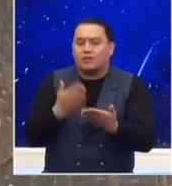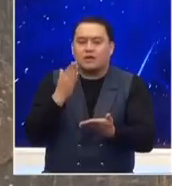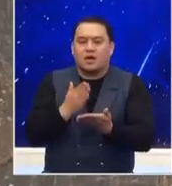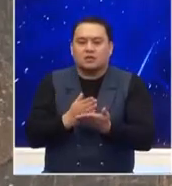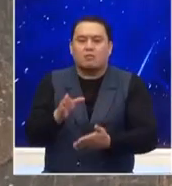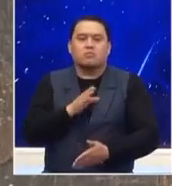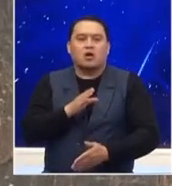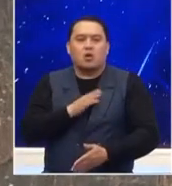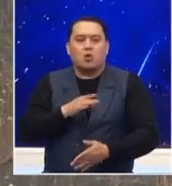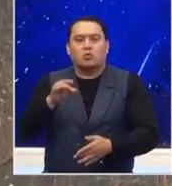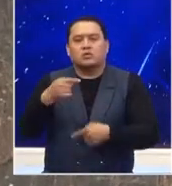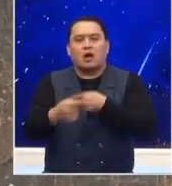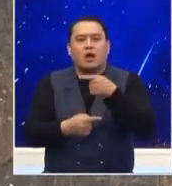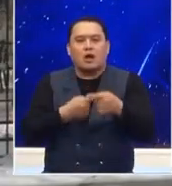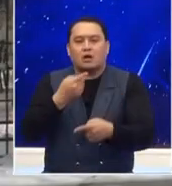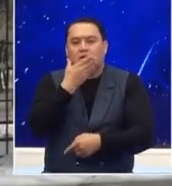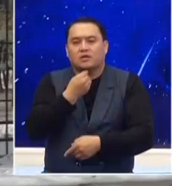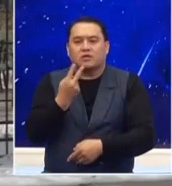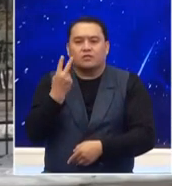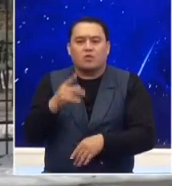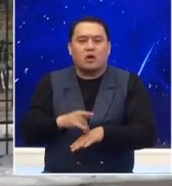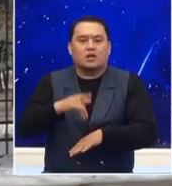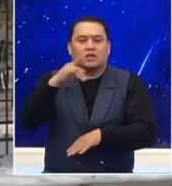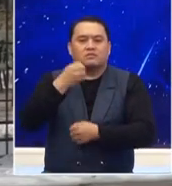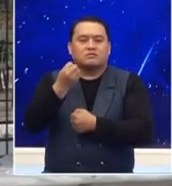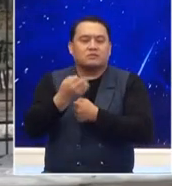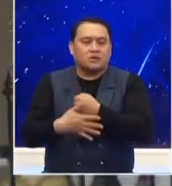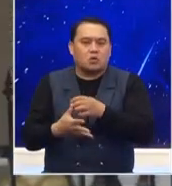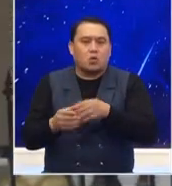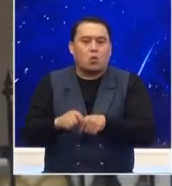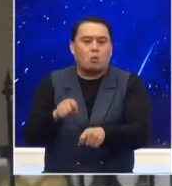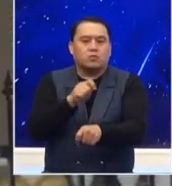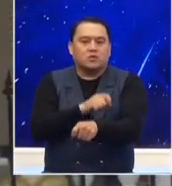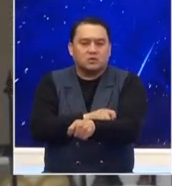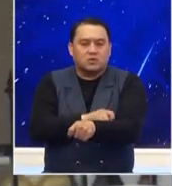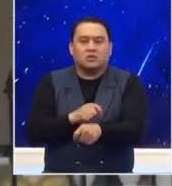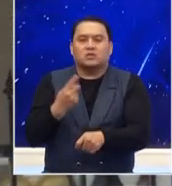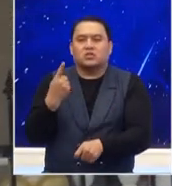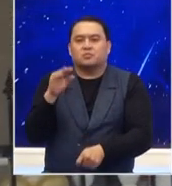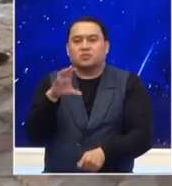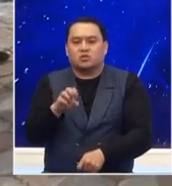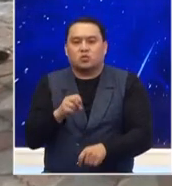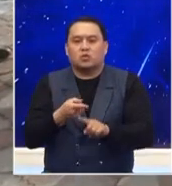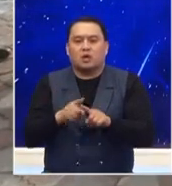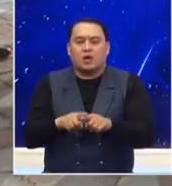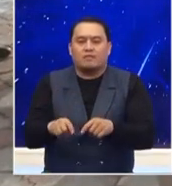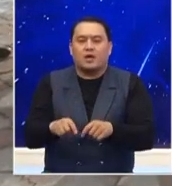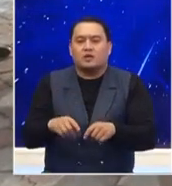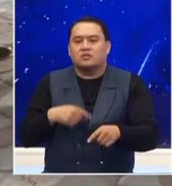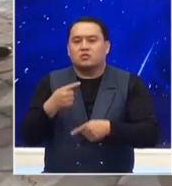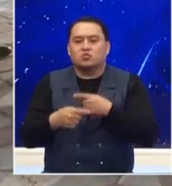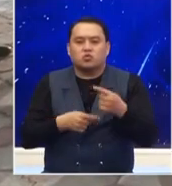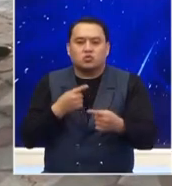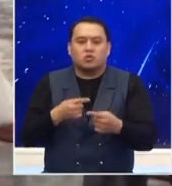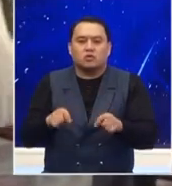этот богатый древним наследием край украсил двухэтажный туристический центр. Общая площадь строения почти 1500 квадратных метров. Следует